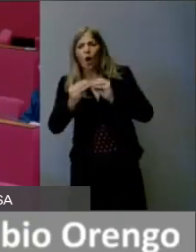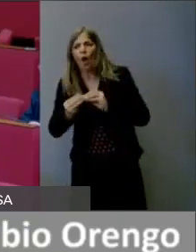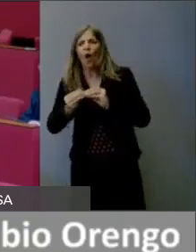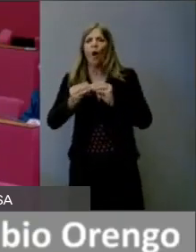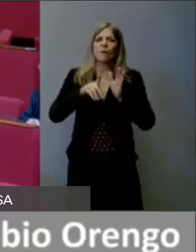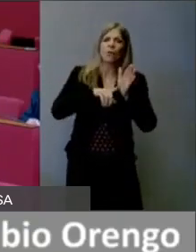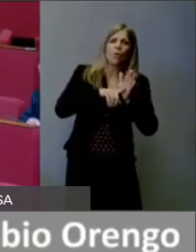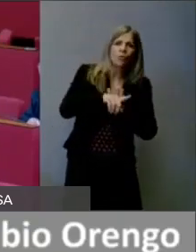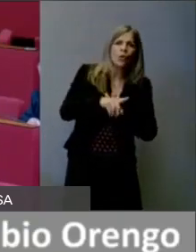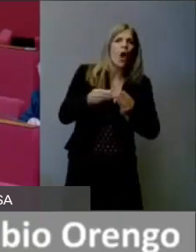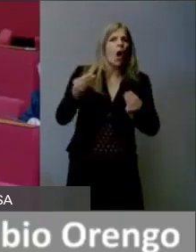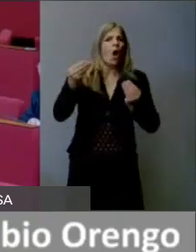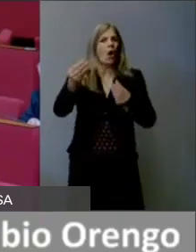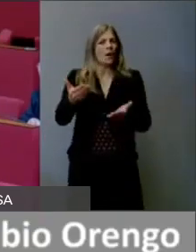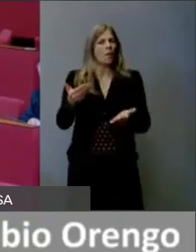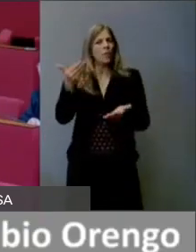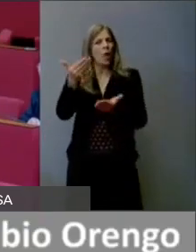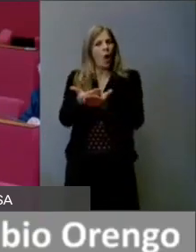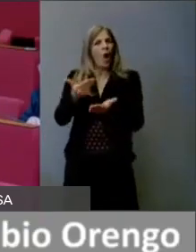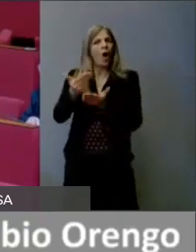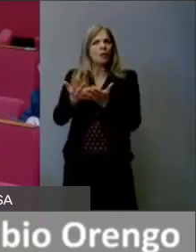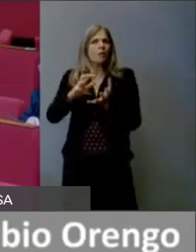dovere e non lasciando che